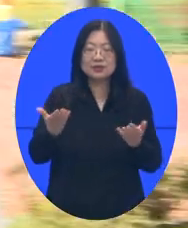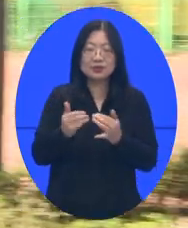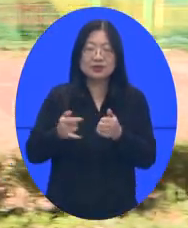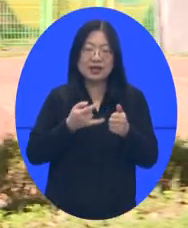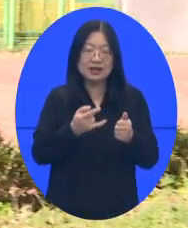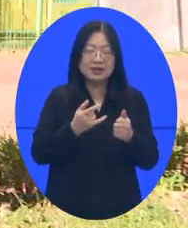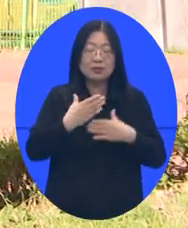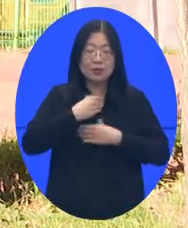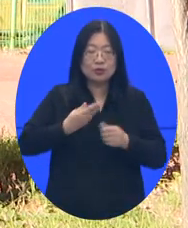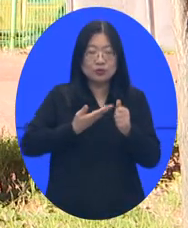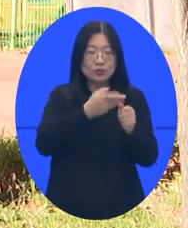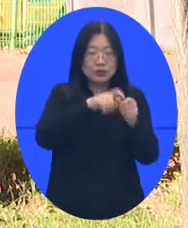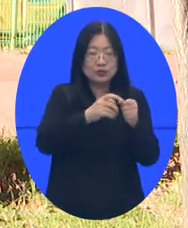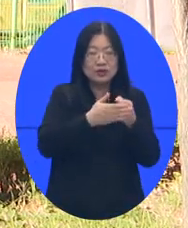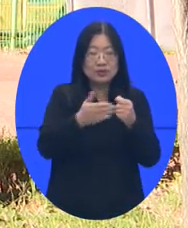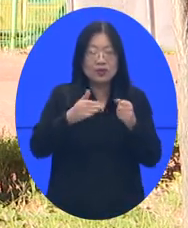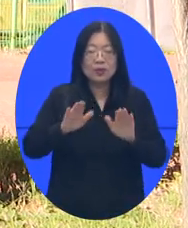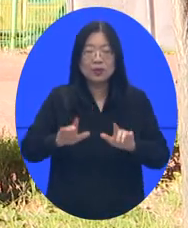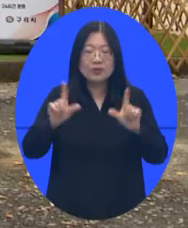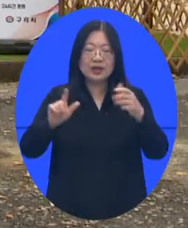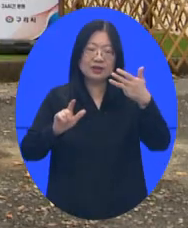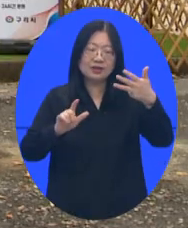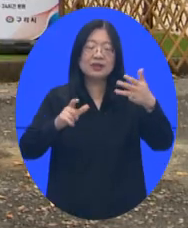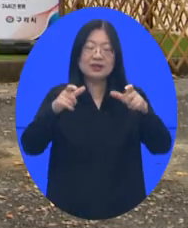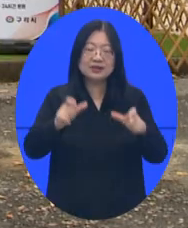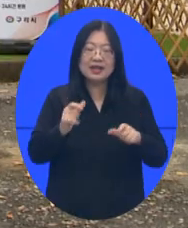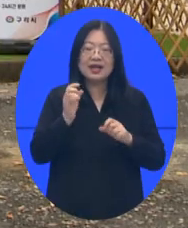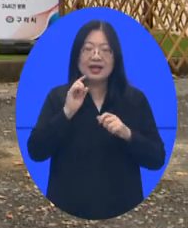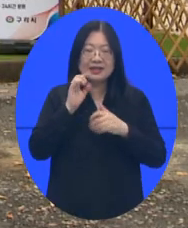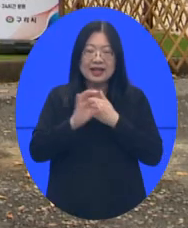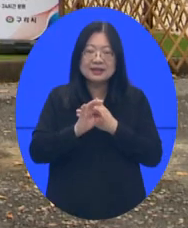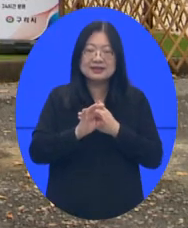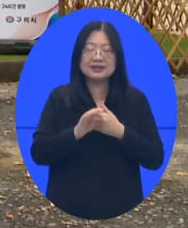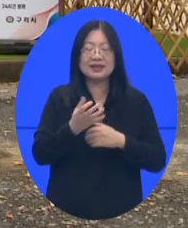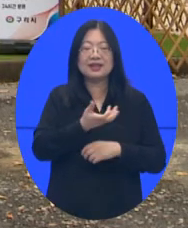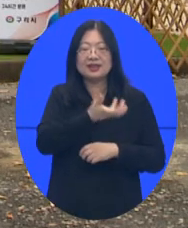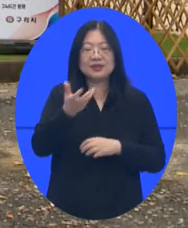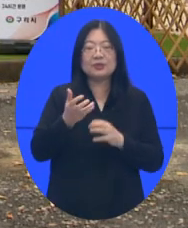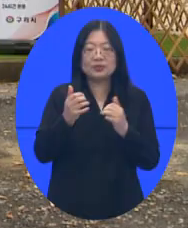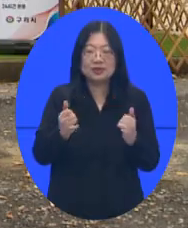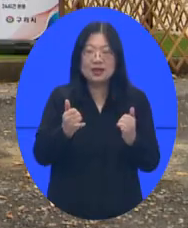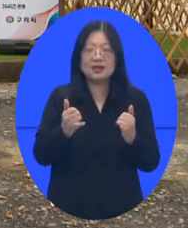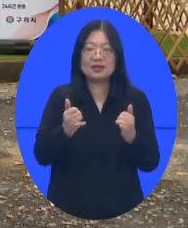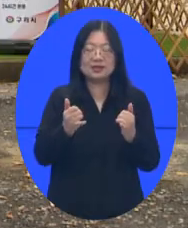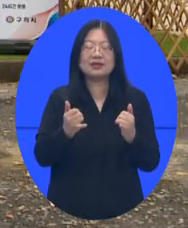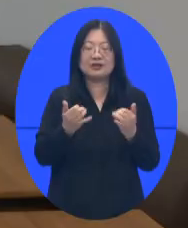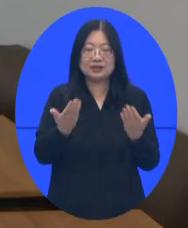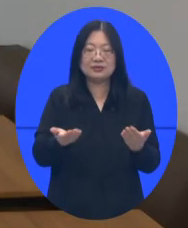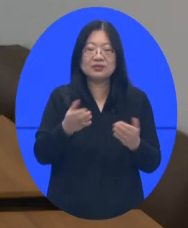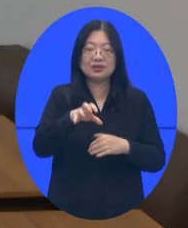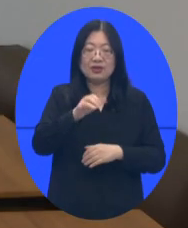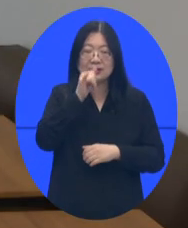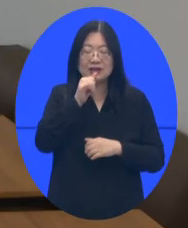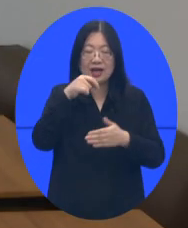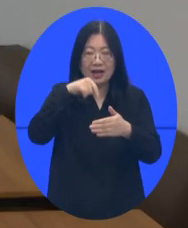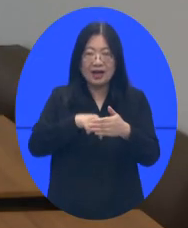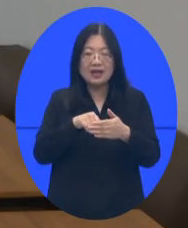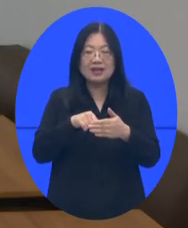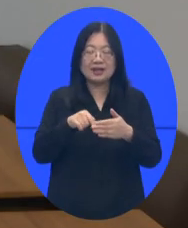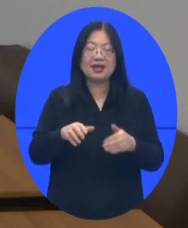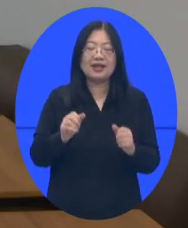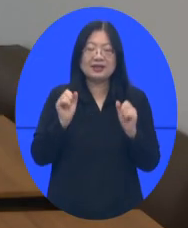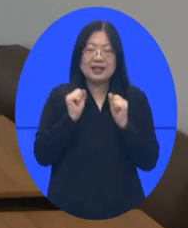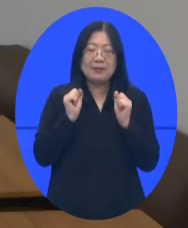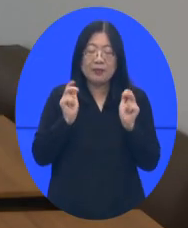노동자에게 편의를 제공하기 위해 올해 여덟 개 지역에 간이 이동 노동자 쉼터를 조성하고 있습니다 쉼터 내부에는